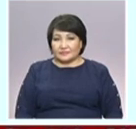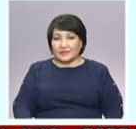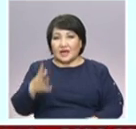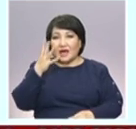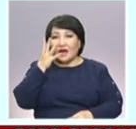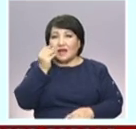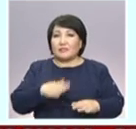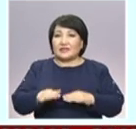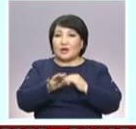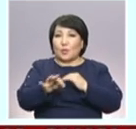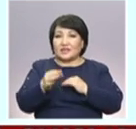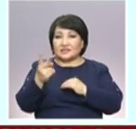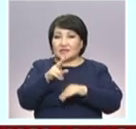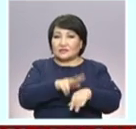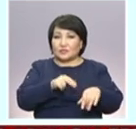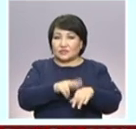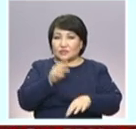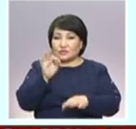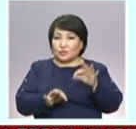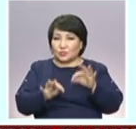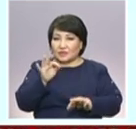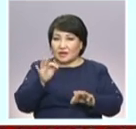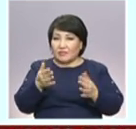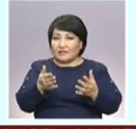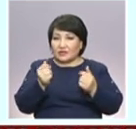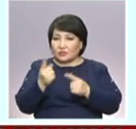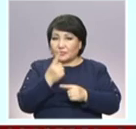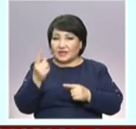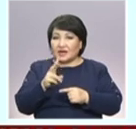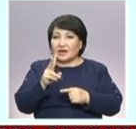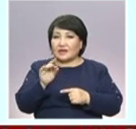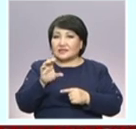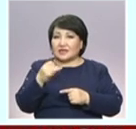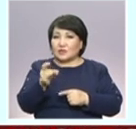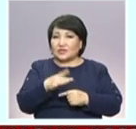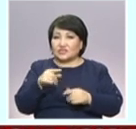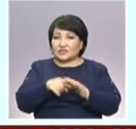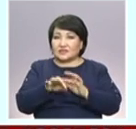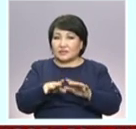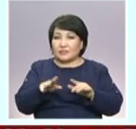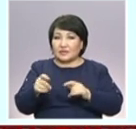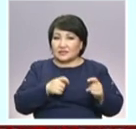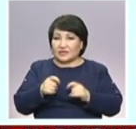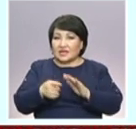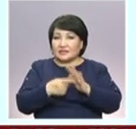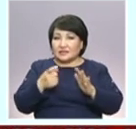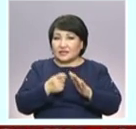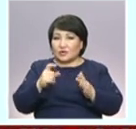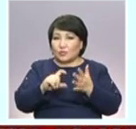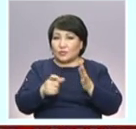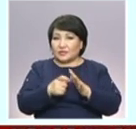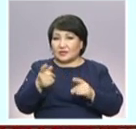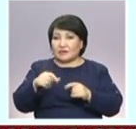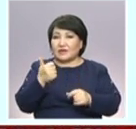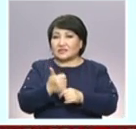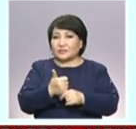Алматы облысында екі тәртіп сақшысы сотқа сүйреліп жатыр. Оның бірі Қарасай ауданының ішкі істер басқармасы тергеу бөлімінің басшысы болса, екіншісі Іле аудандық